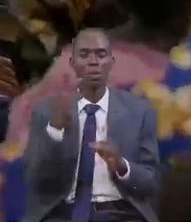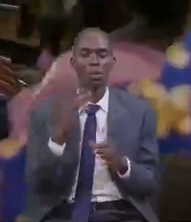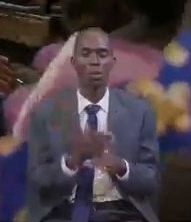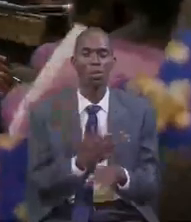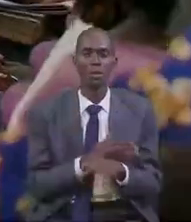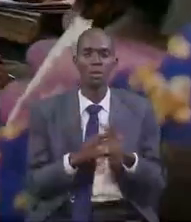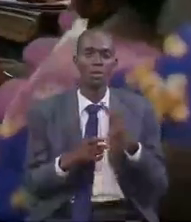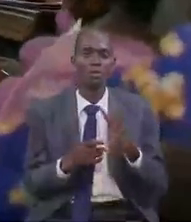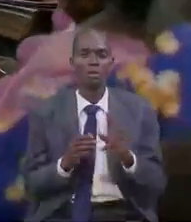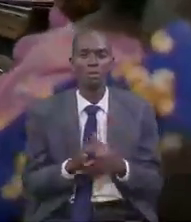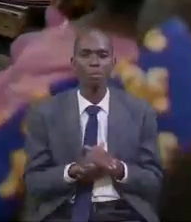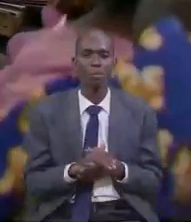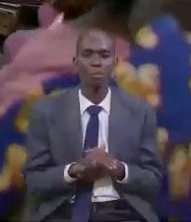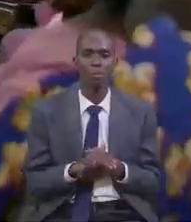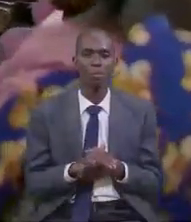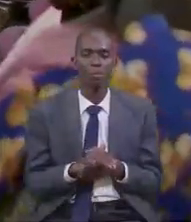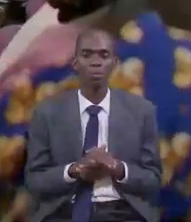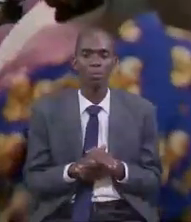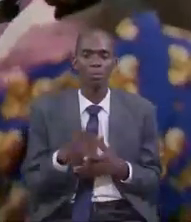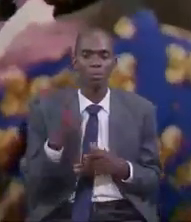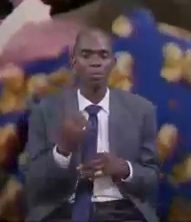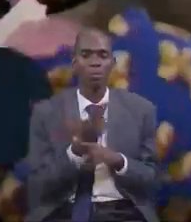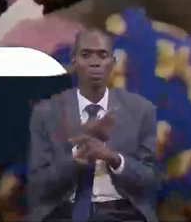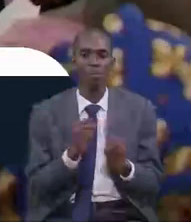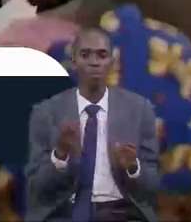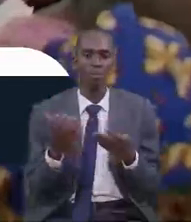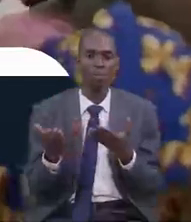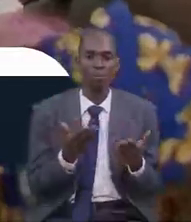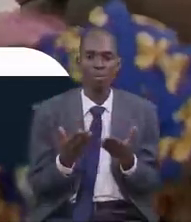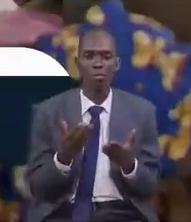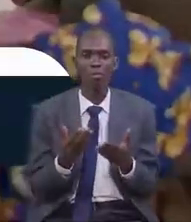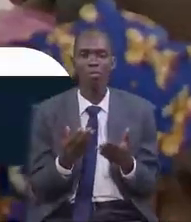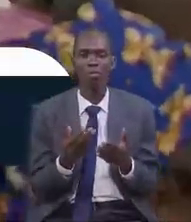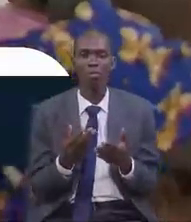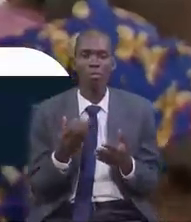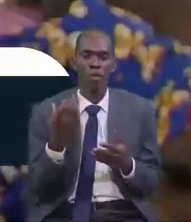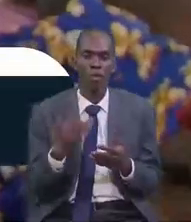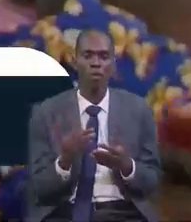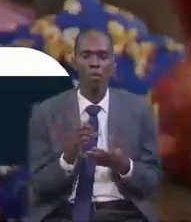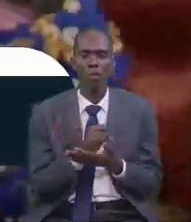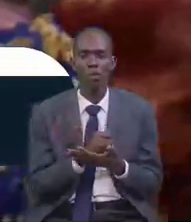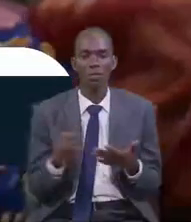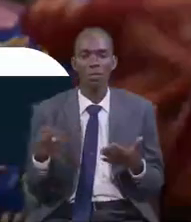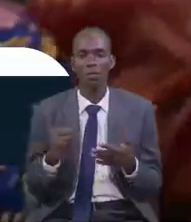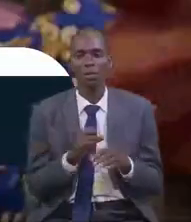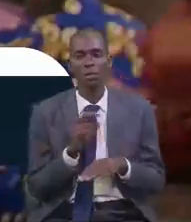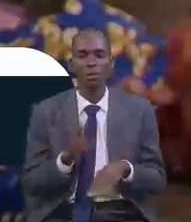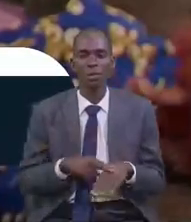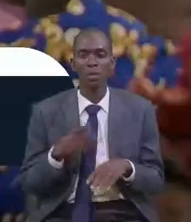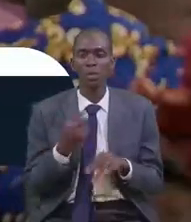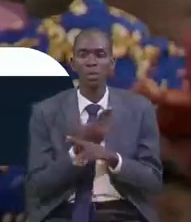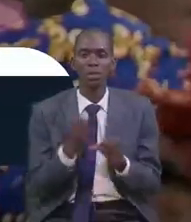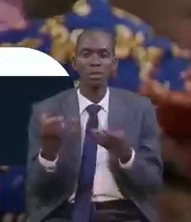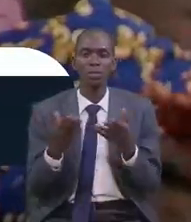deuxième partie ici, c'est le service rédempteur avec la nature sanctifiée. L'œuvre que nous faisons, il veut que